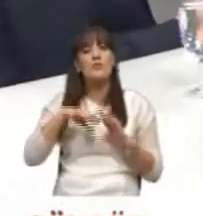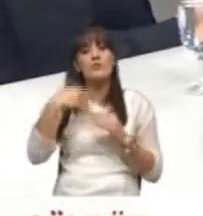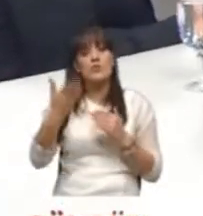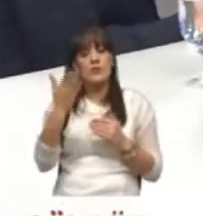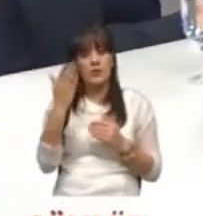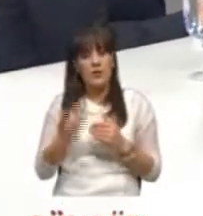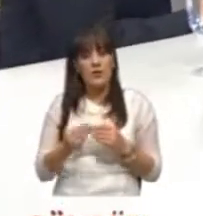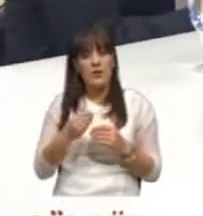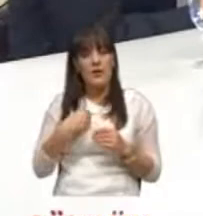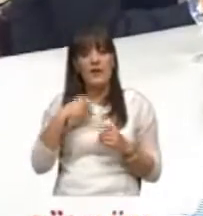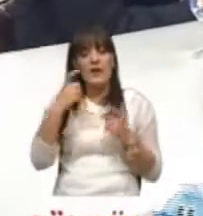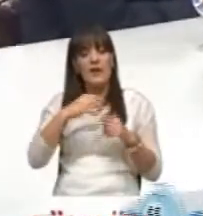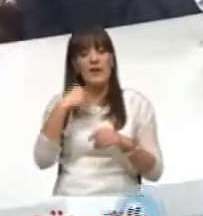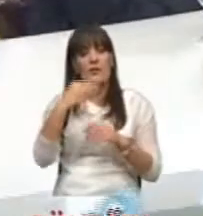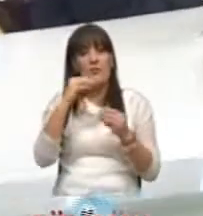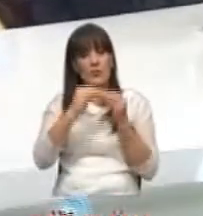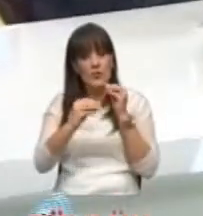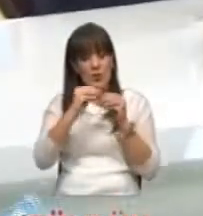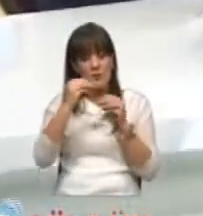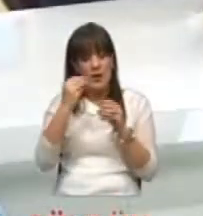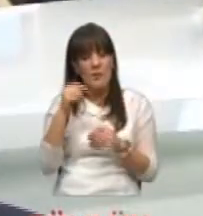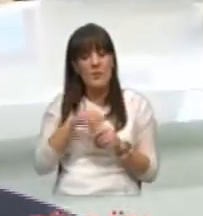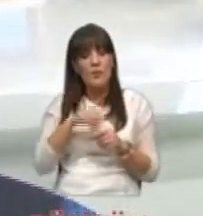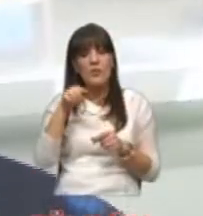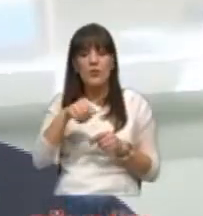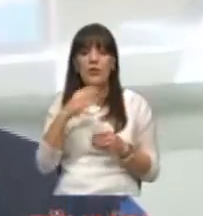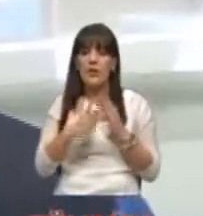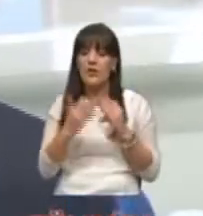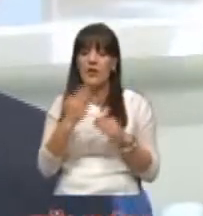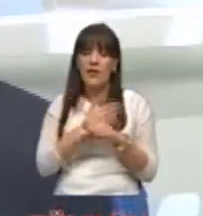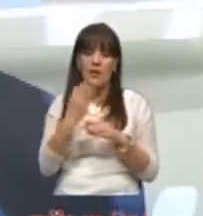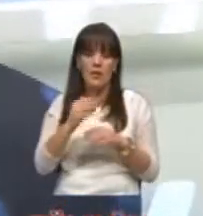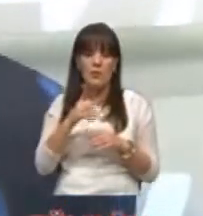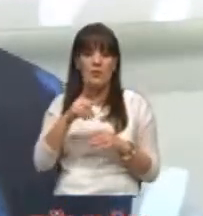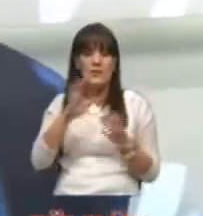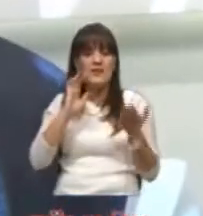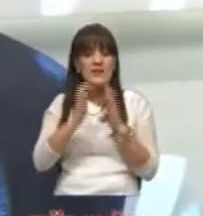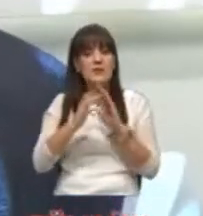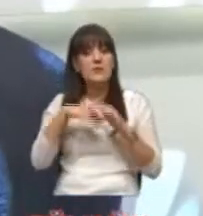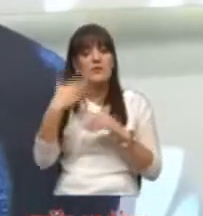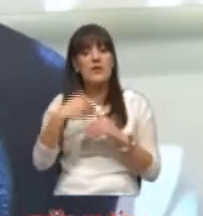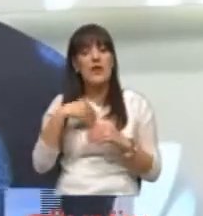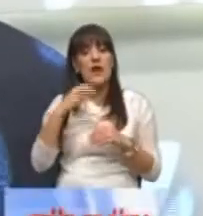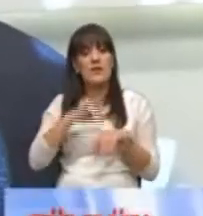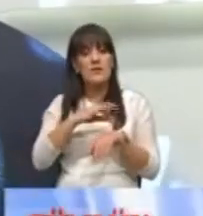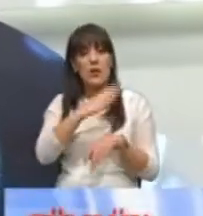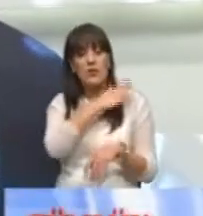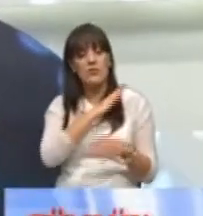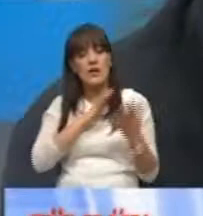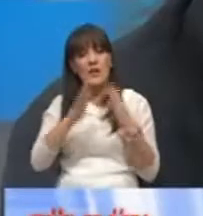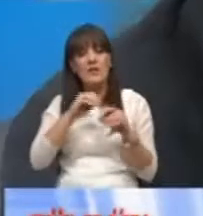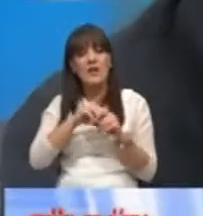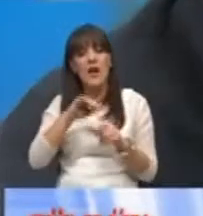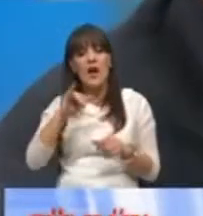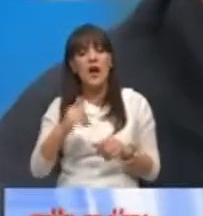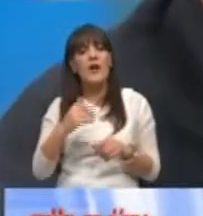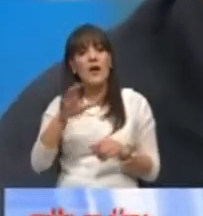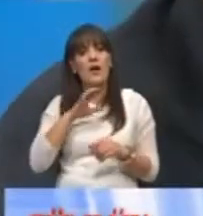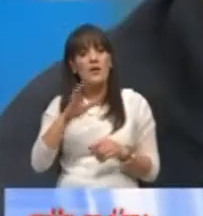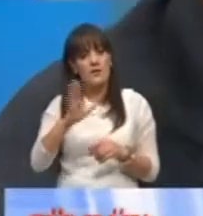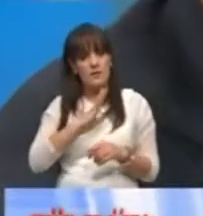olan yer işgal eden problemler buna neden olabilir. Bu sıkışma sonrasında hasta omuz hareketleri esnasında ağrı